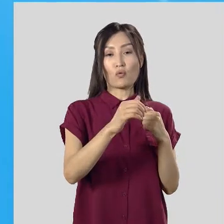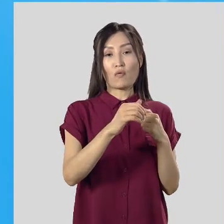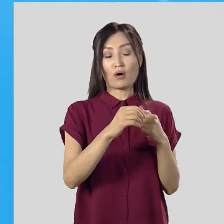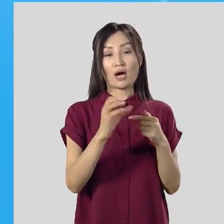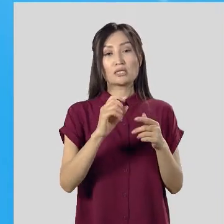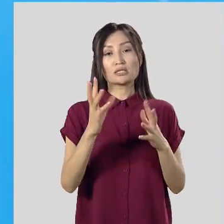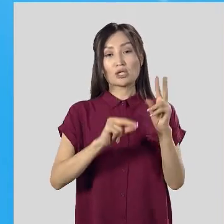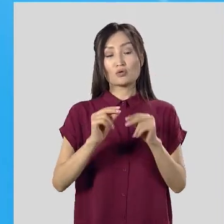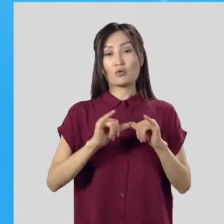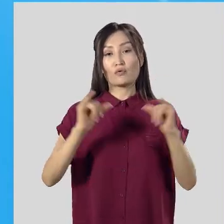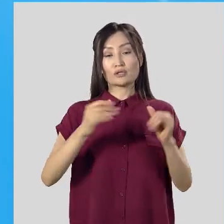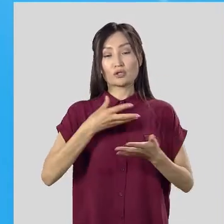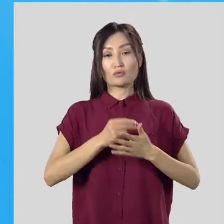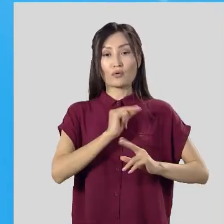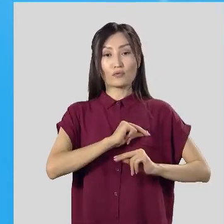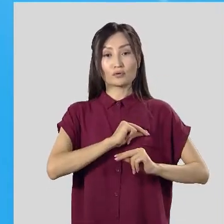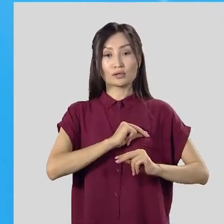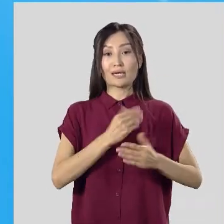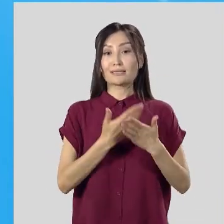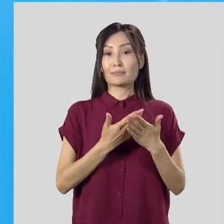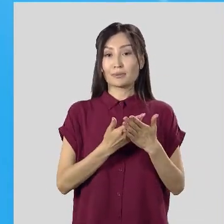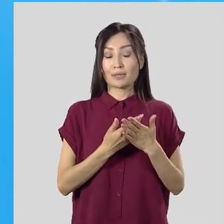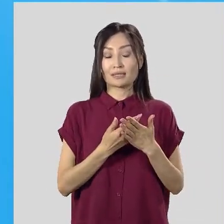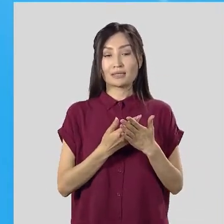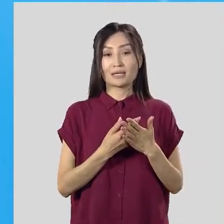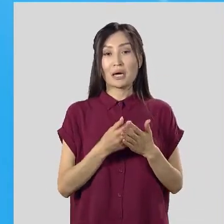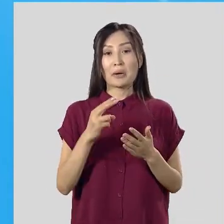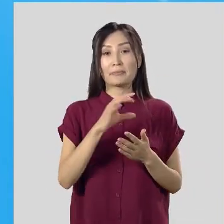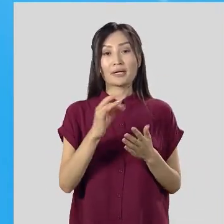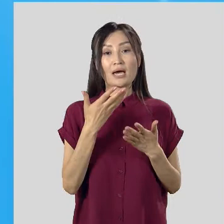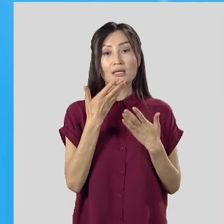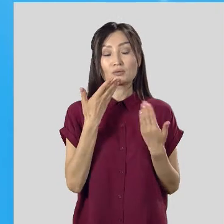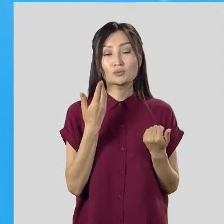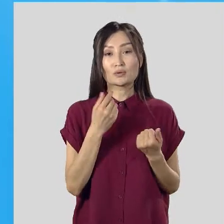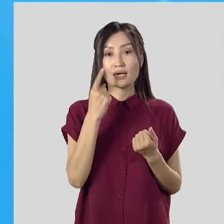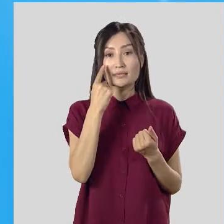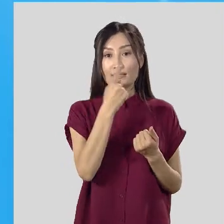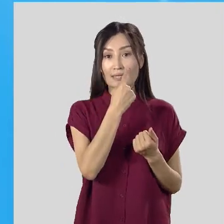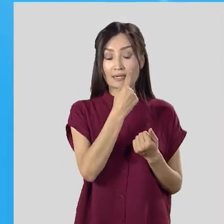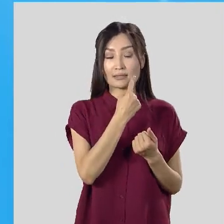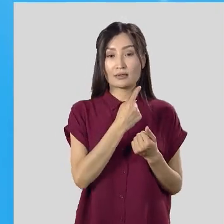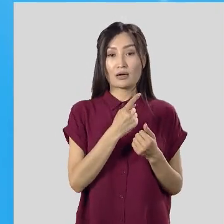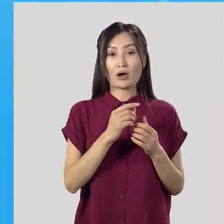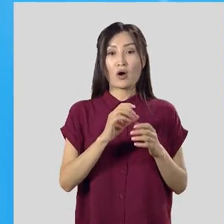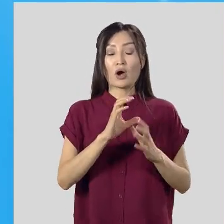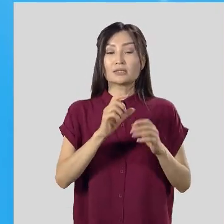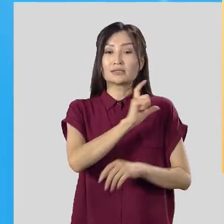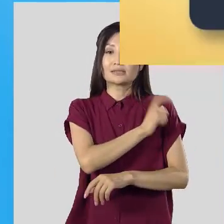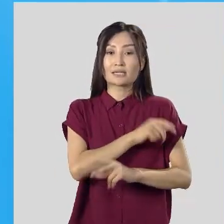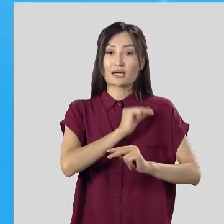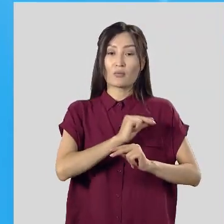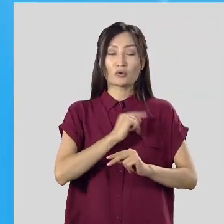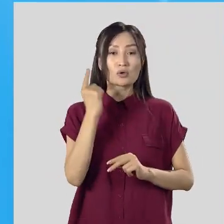счет увеличения своих функций. Например, при отсутствии зрения обостряется слух